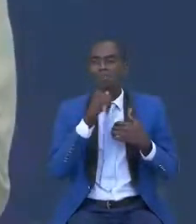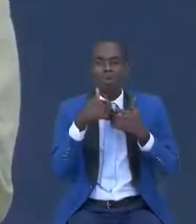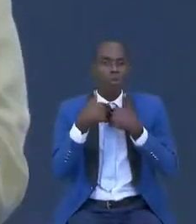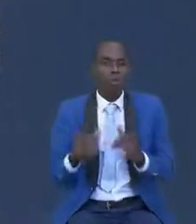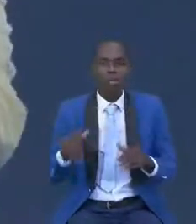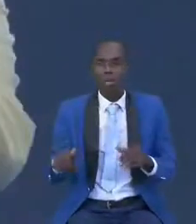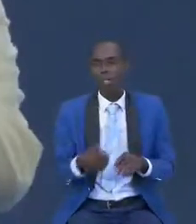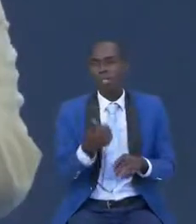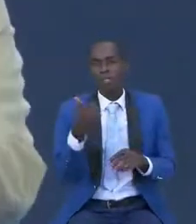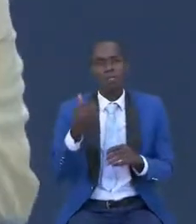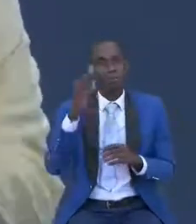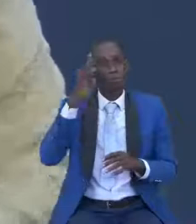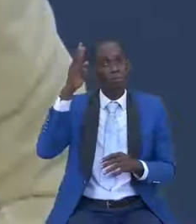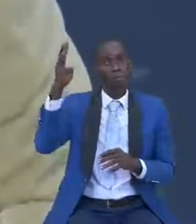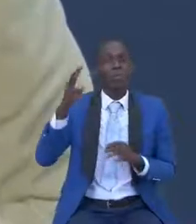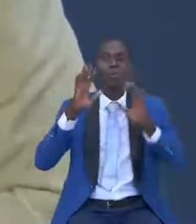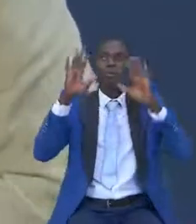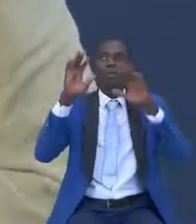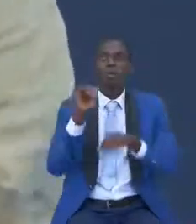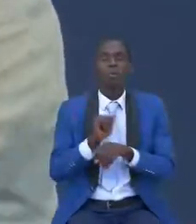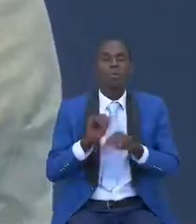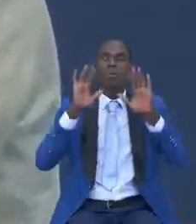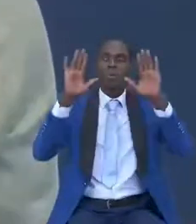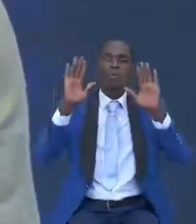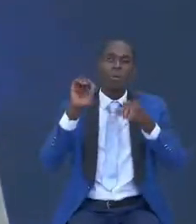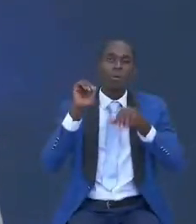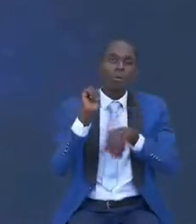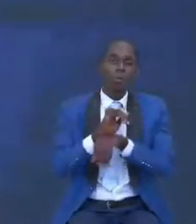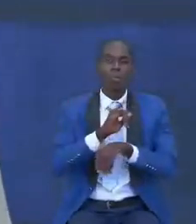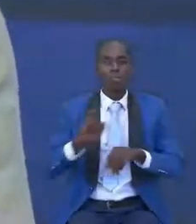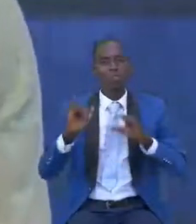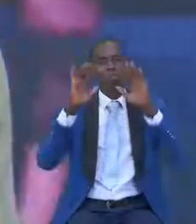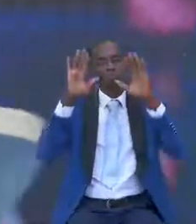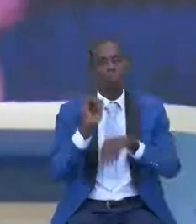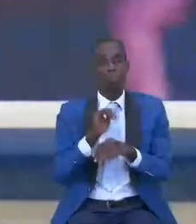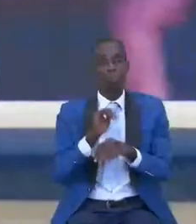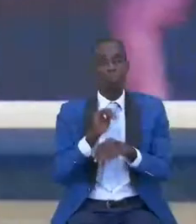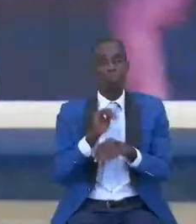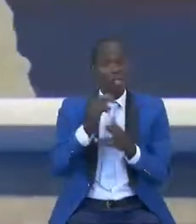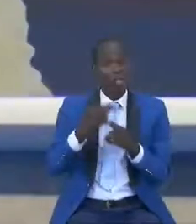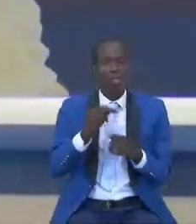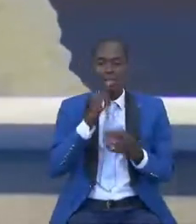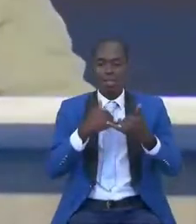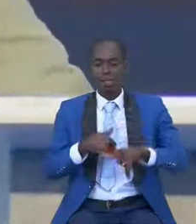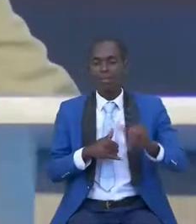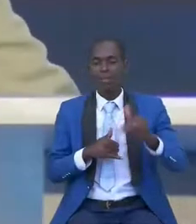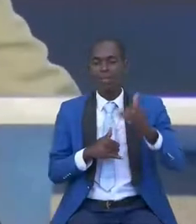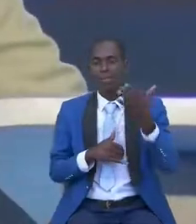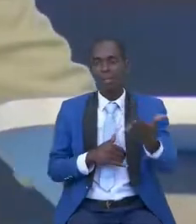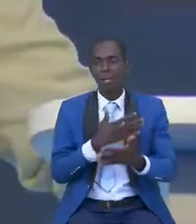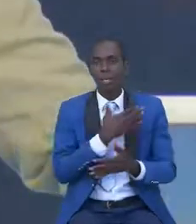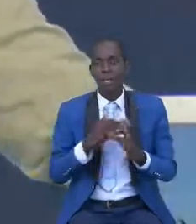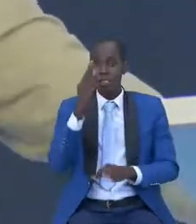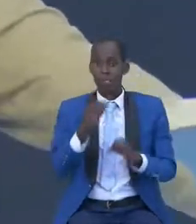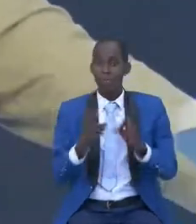Ce nom n'a pas perdu son miracle créateur. Sa puissance qui